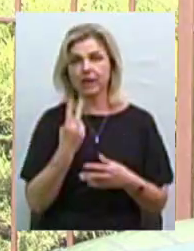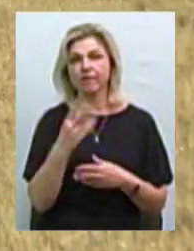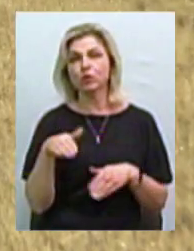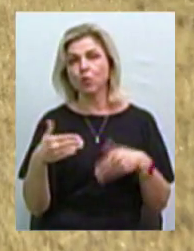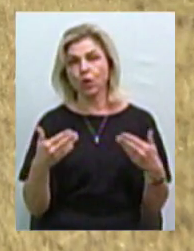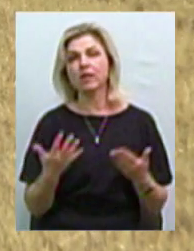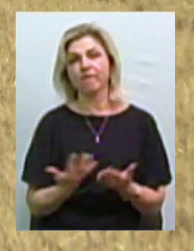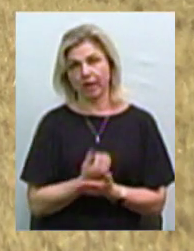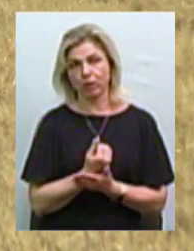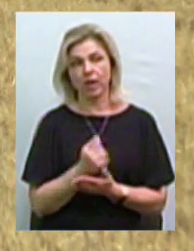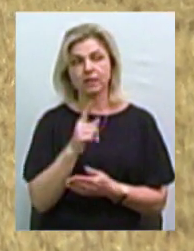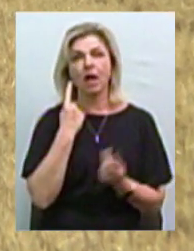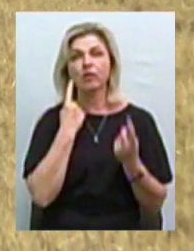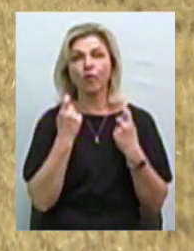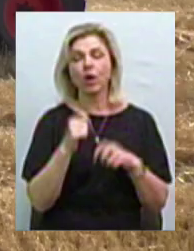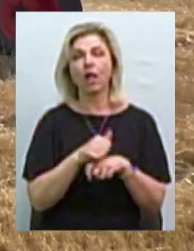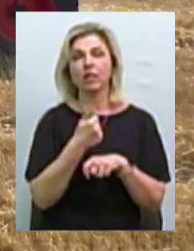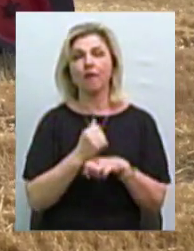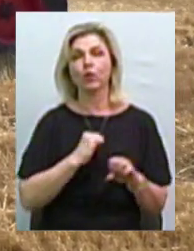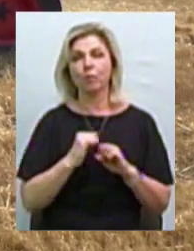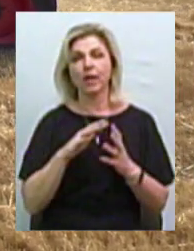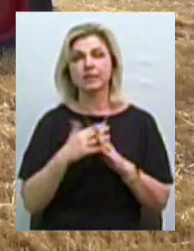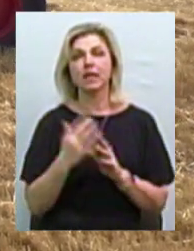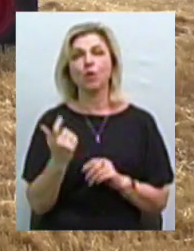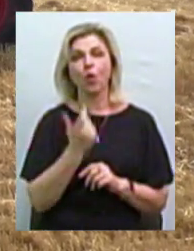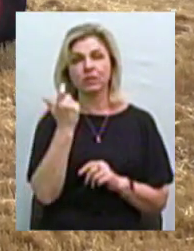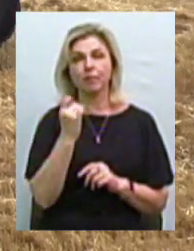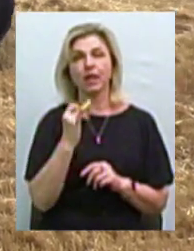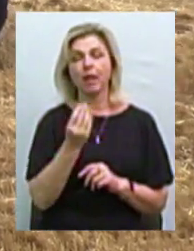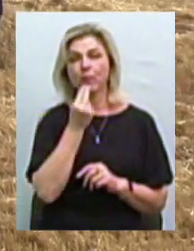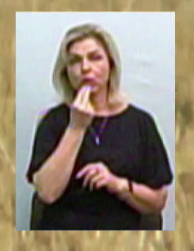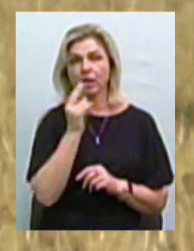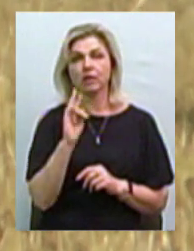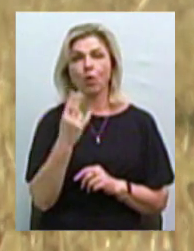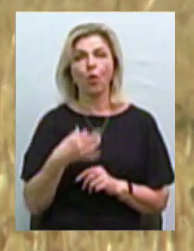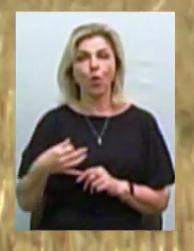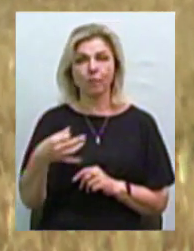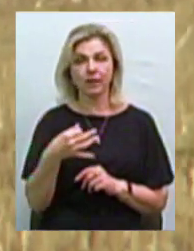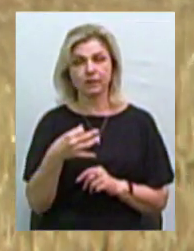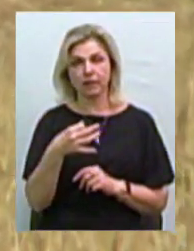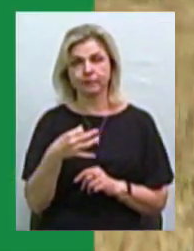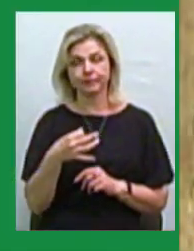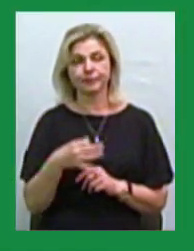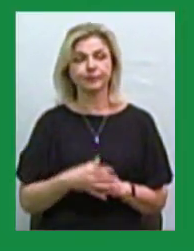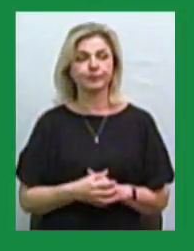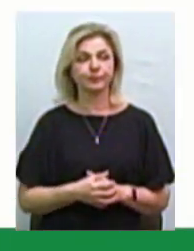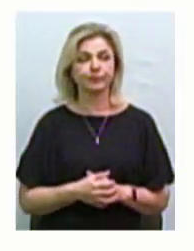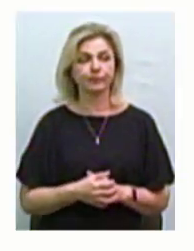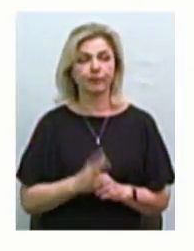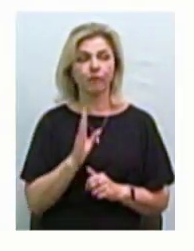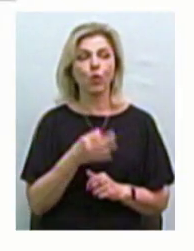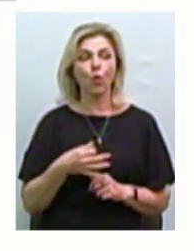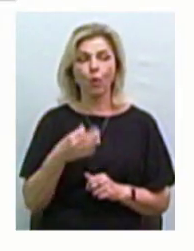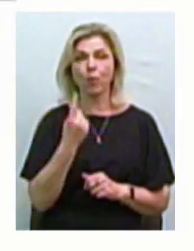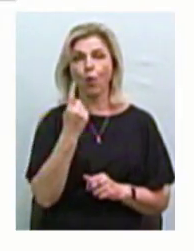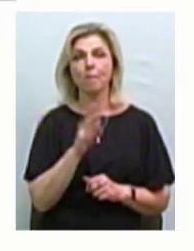виграють. За інформацією Головного управління сільського господарства і продовольства Миколаївської обласної державної адміністрації, в області